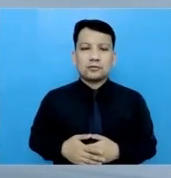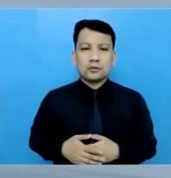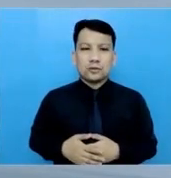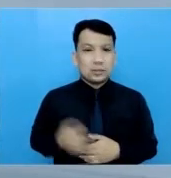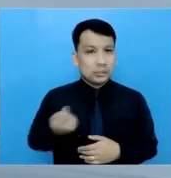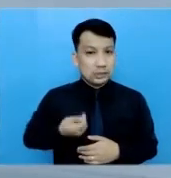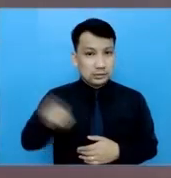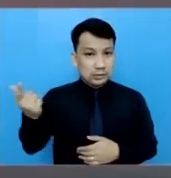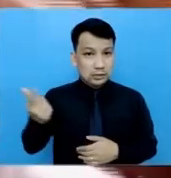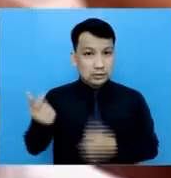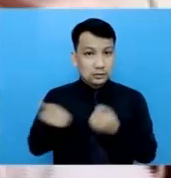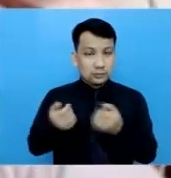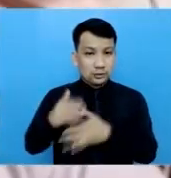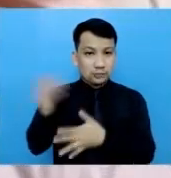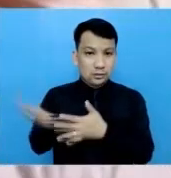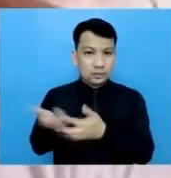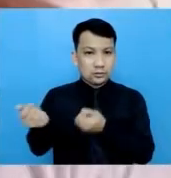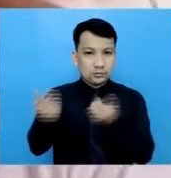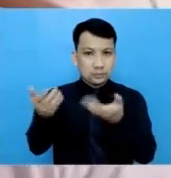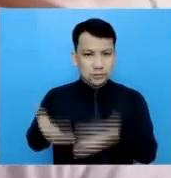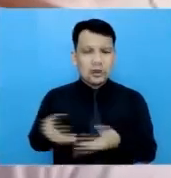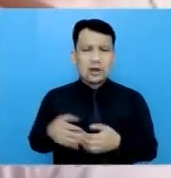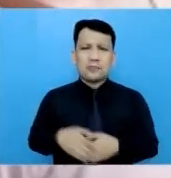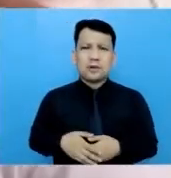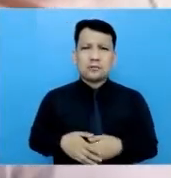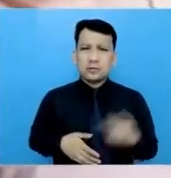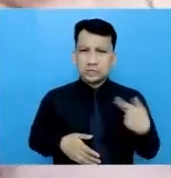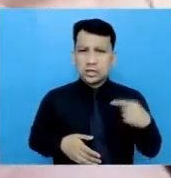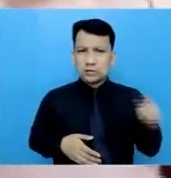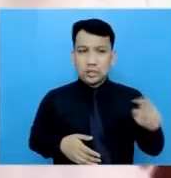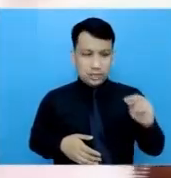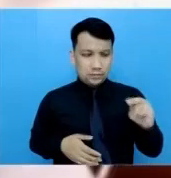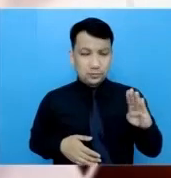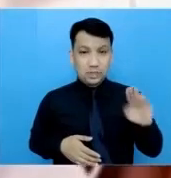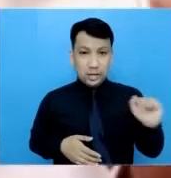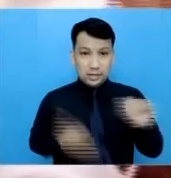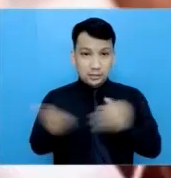yung administrative. Hawak na ngayon ng NBI ang kaso.